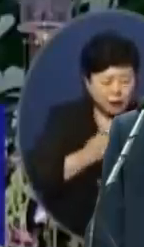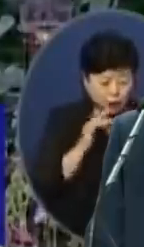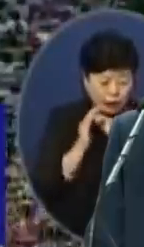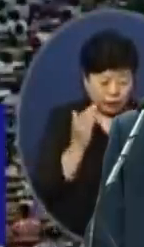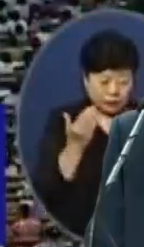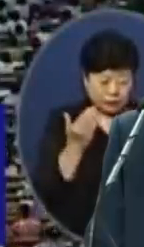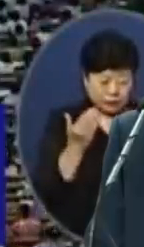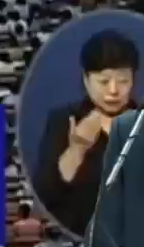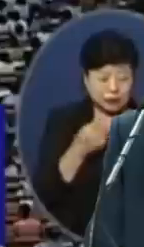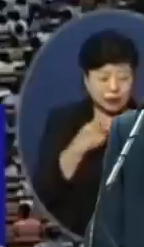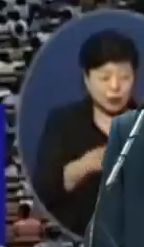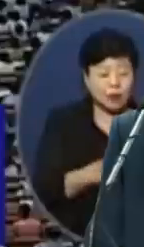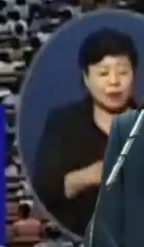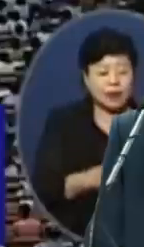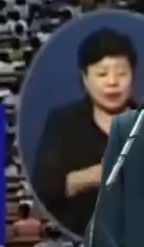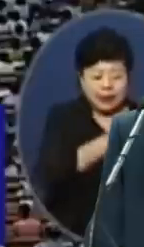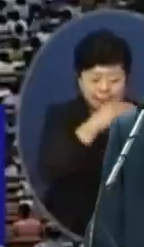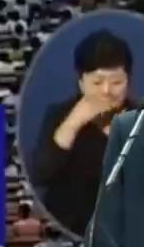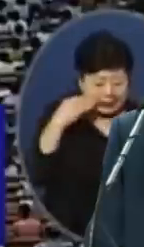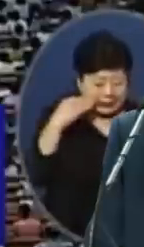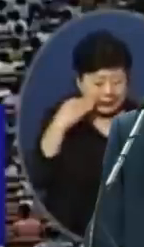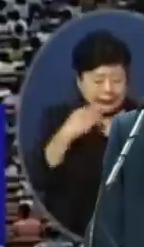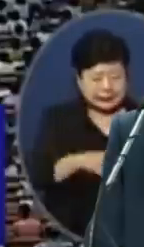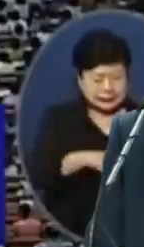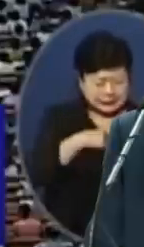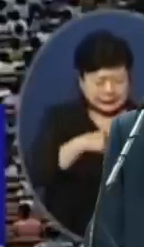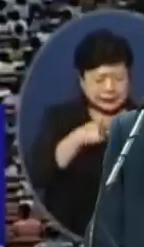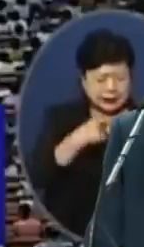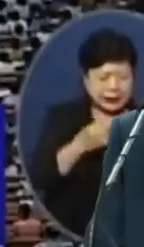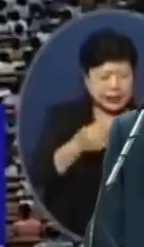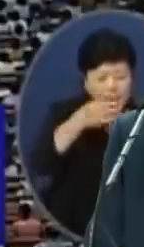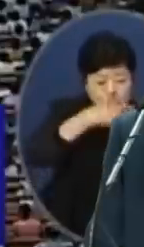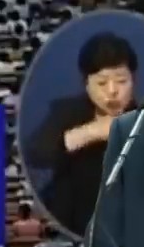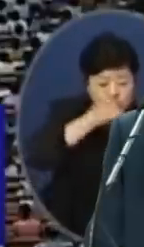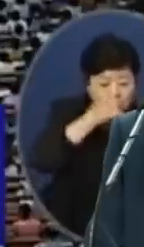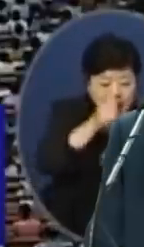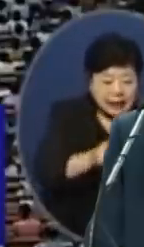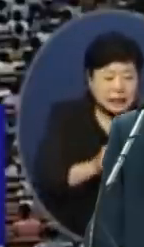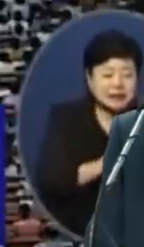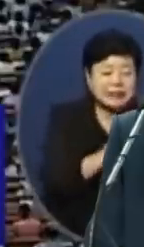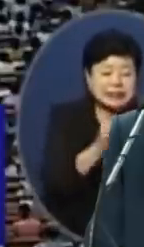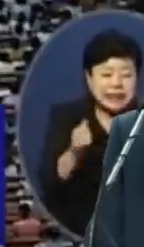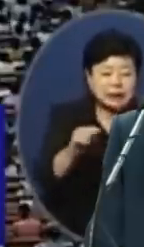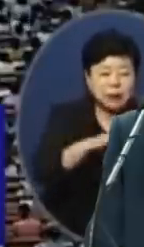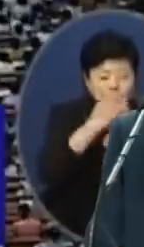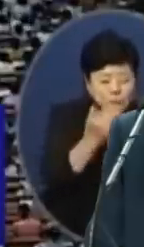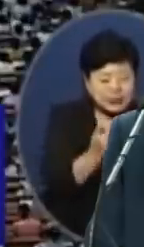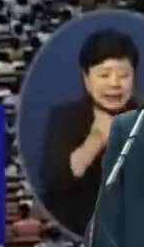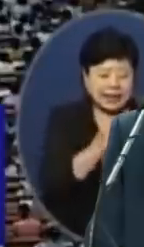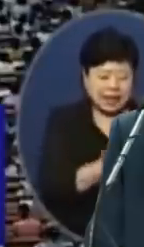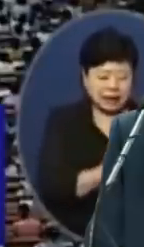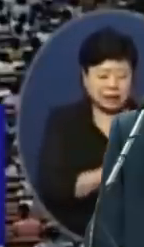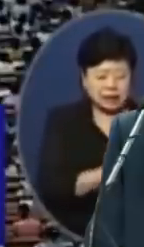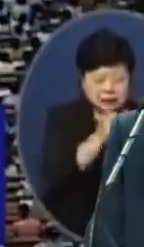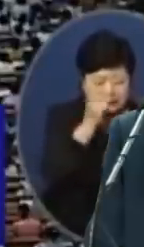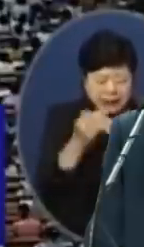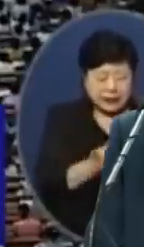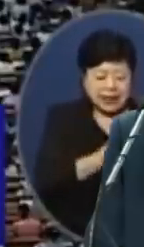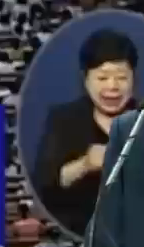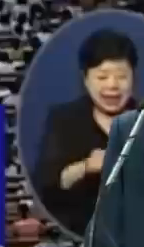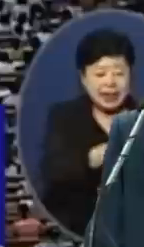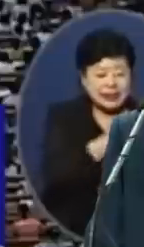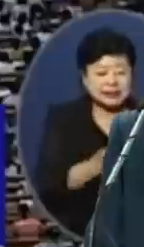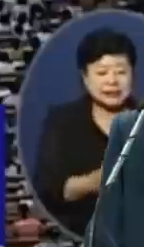것으로 교훈과 책망과 바르게 함과 의로 교육하기에 유익하니 이는 하나님의 사람으로 온전하게 하며 모든 선한 일을